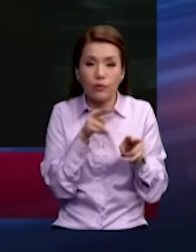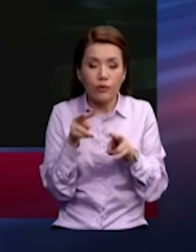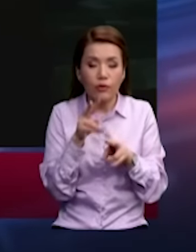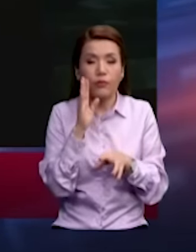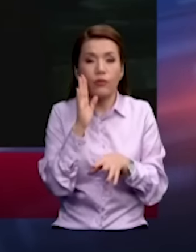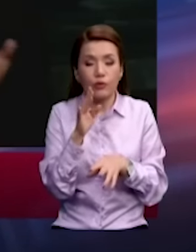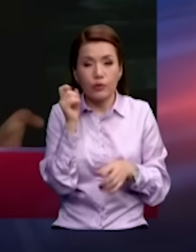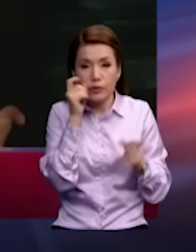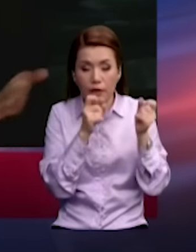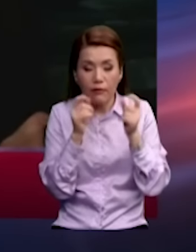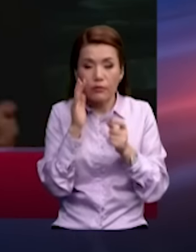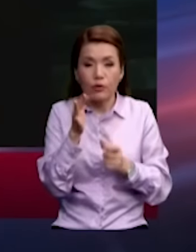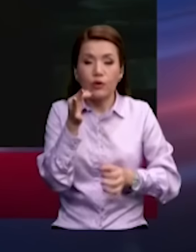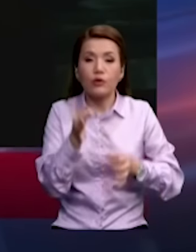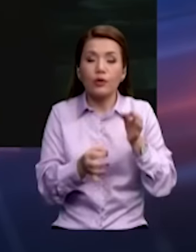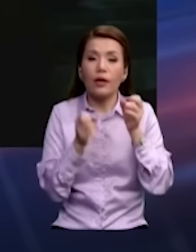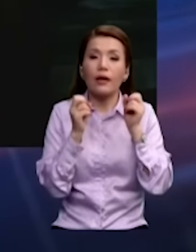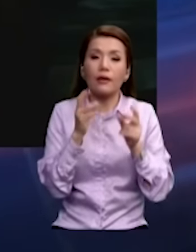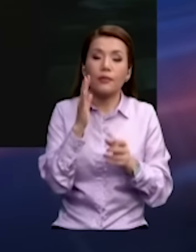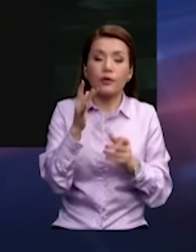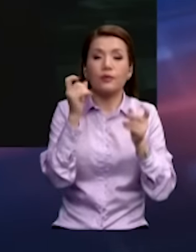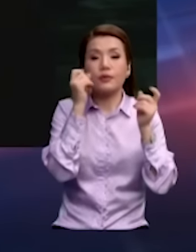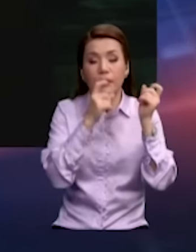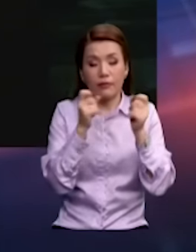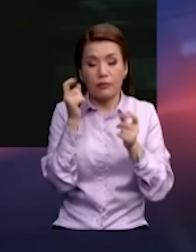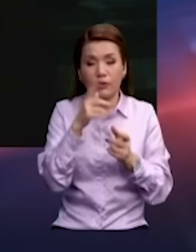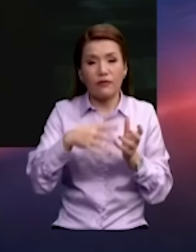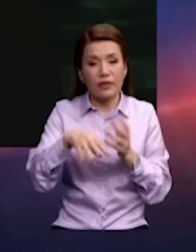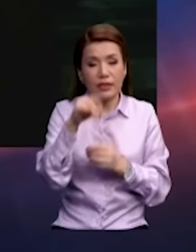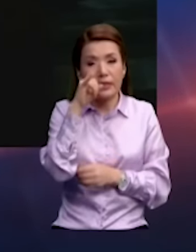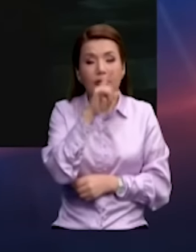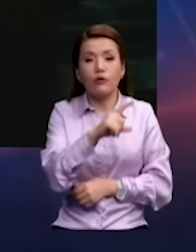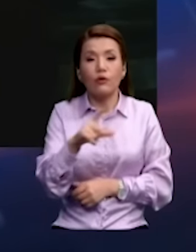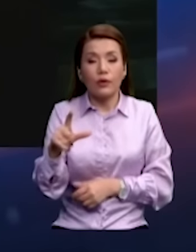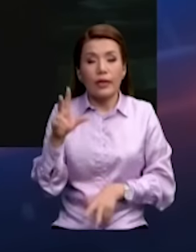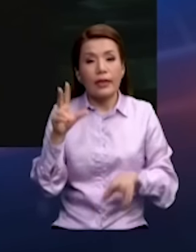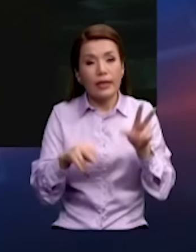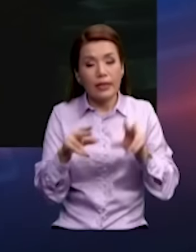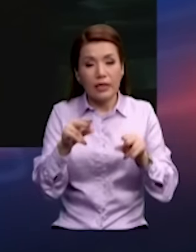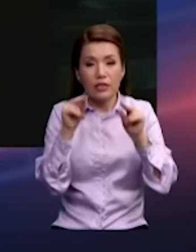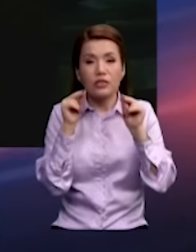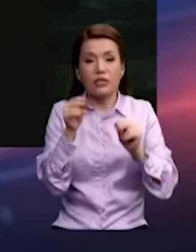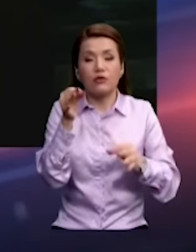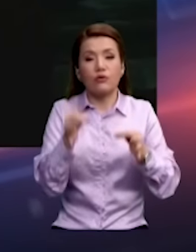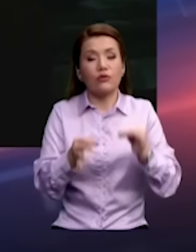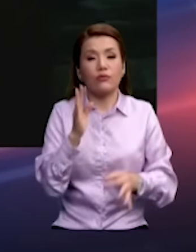дальнейших событий, за судом над Бишимбаевым. И, как все казахстанцы, надеются на справедливый суд.